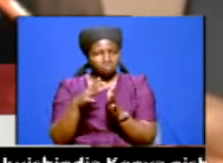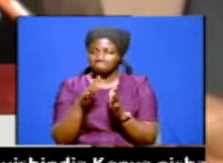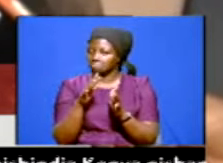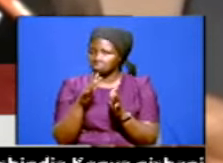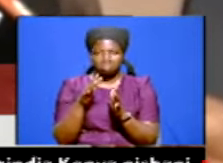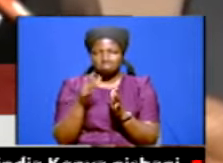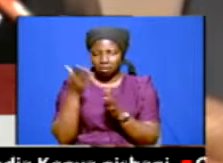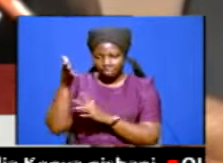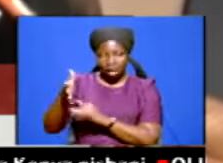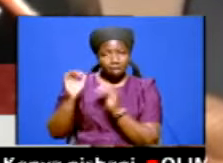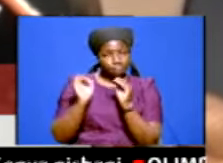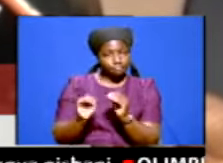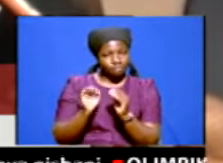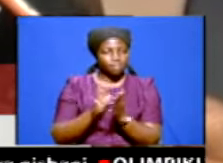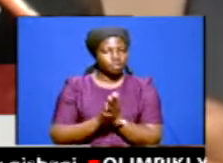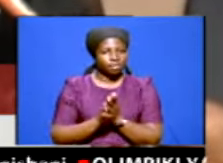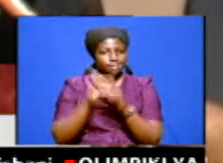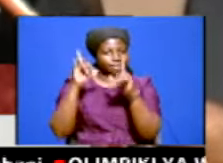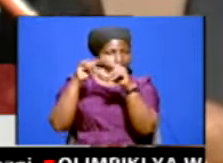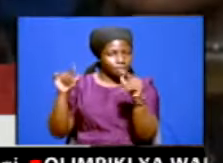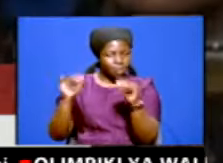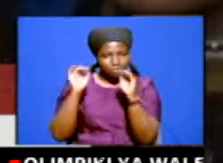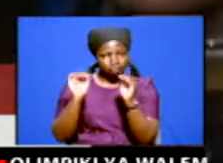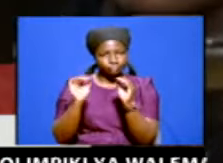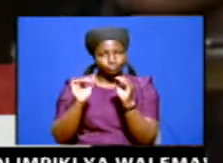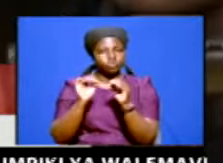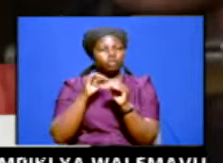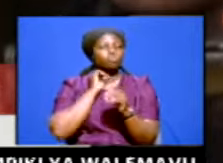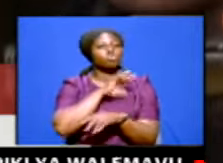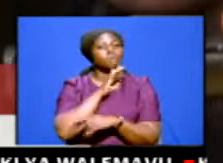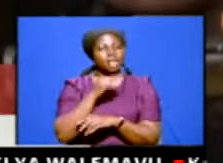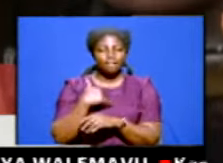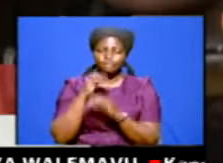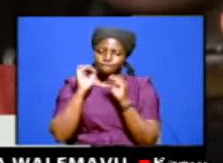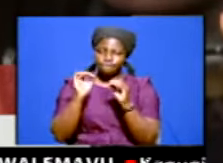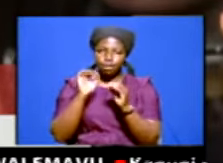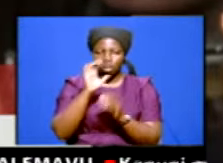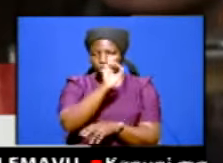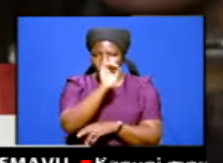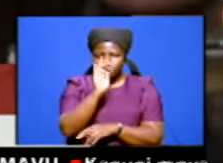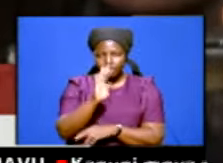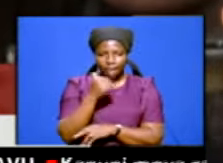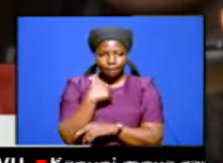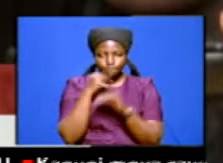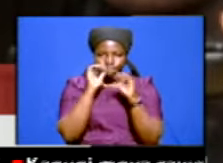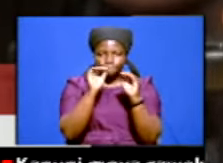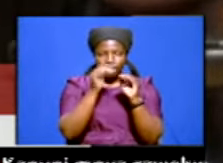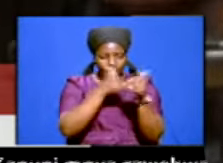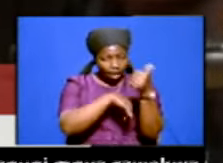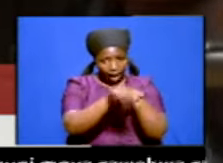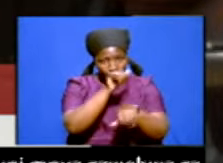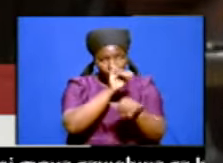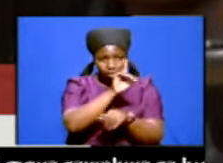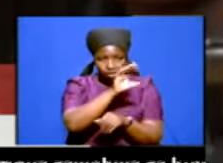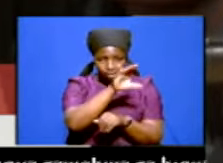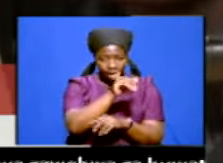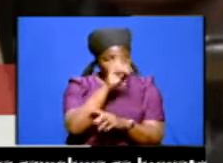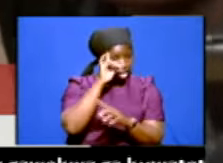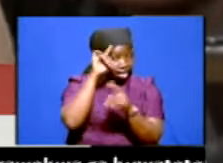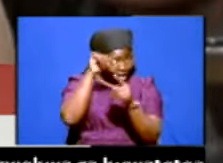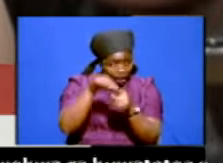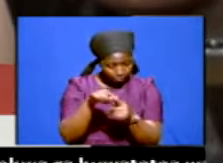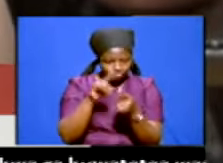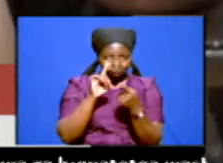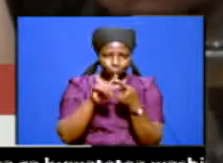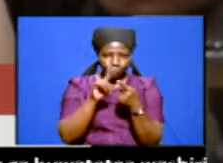There is no complaint. There is no OB. The actions of the DCI was aimed, one, to